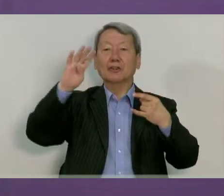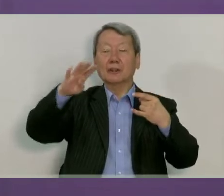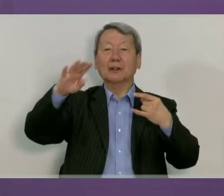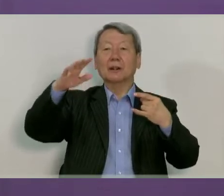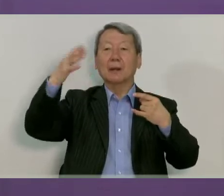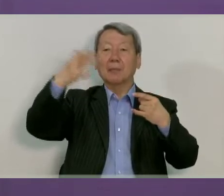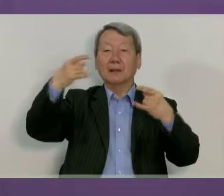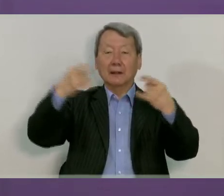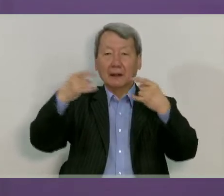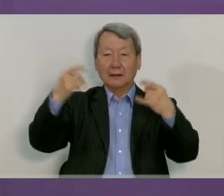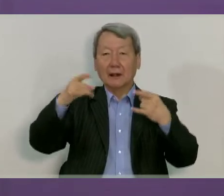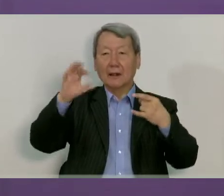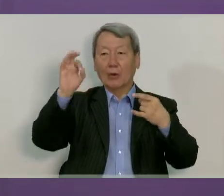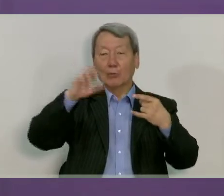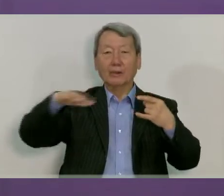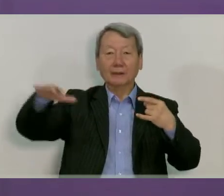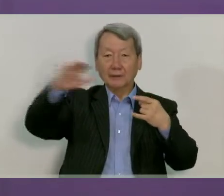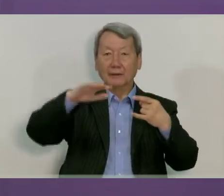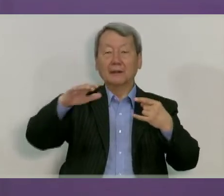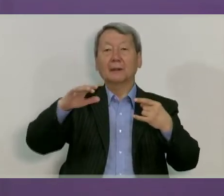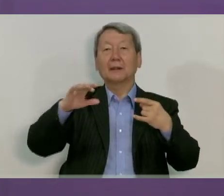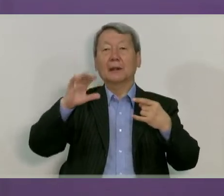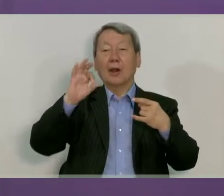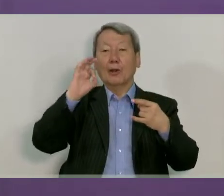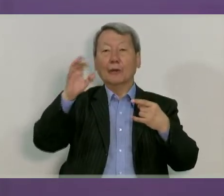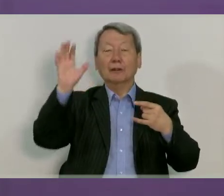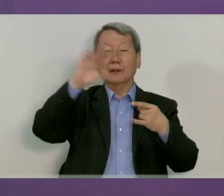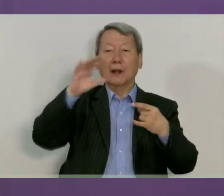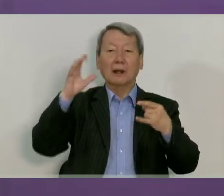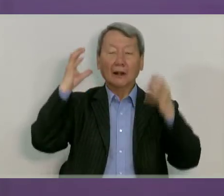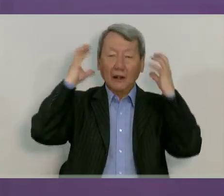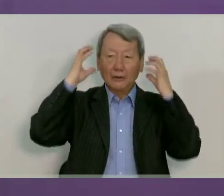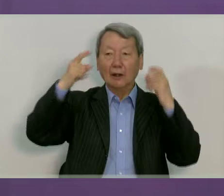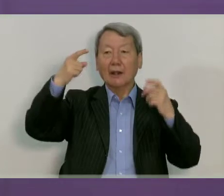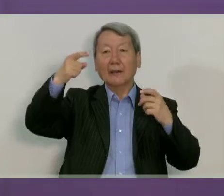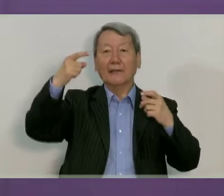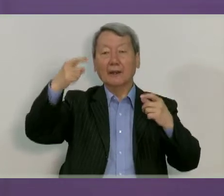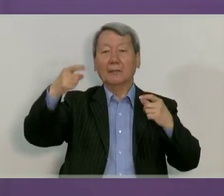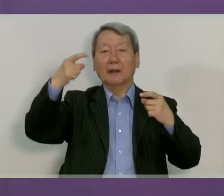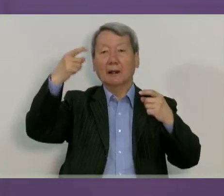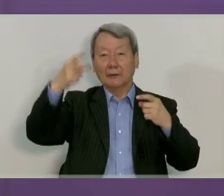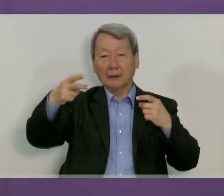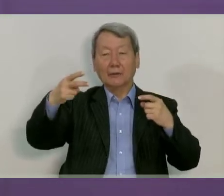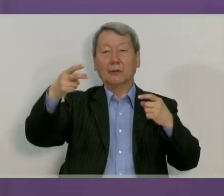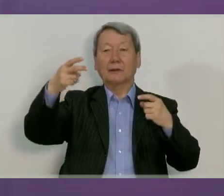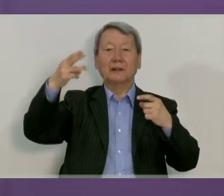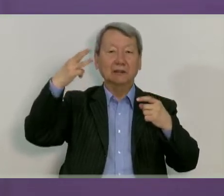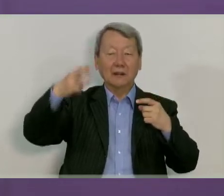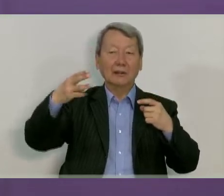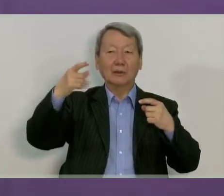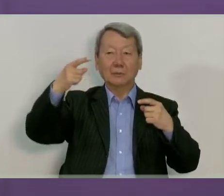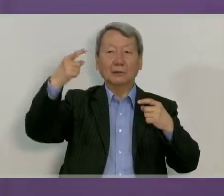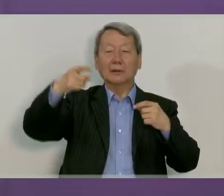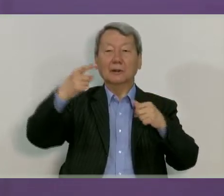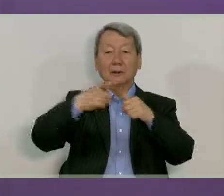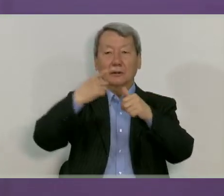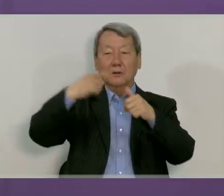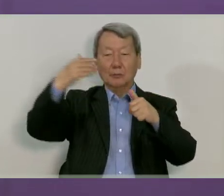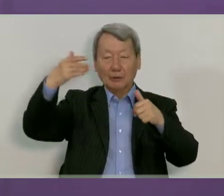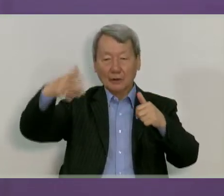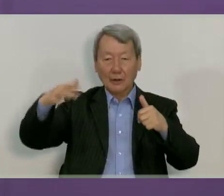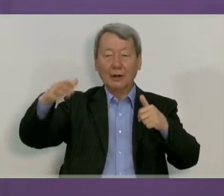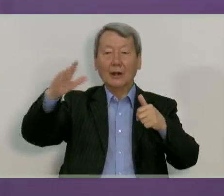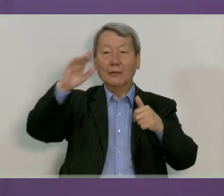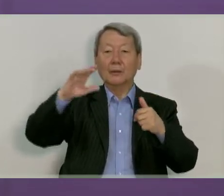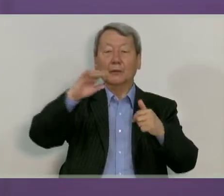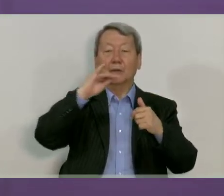Пирамида, 5-й канал, в областных медиа-центрах, а также на радиостанциях ЛФМ, Биринчи радио, Кыргыз радиосу, Мин Кыял ФМ, Марал ФМ,